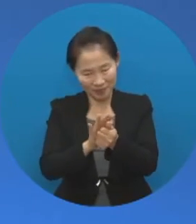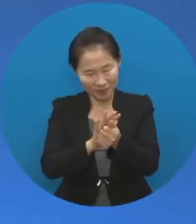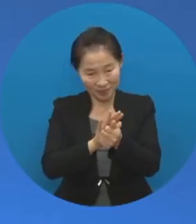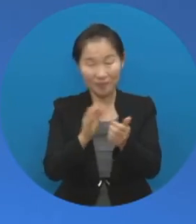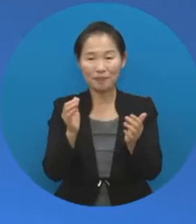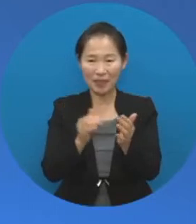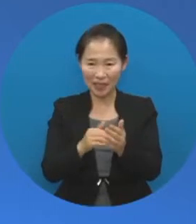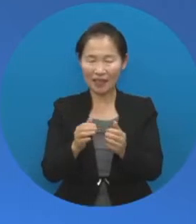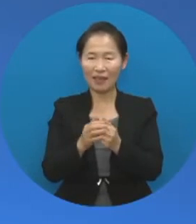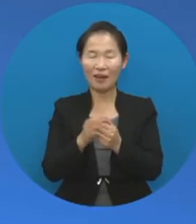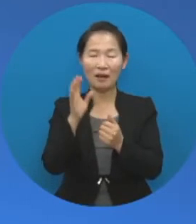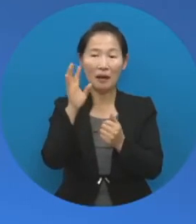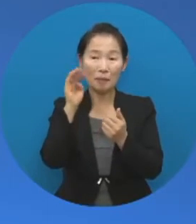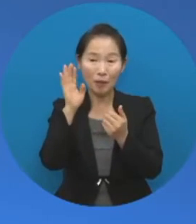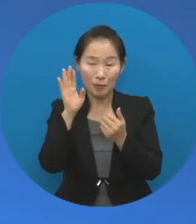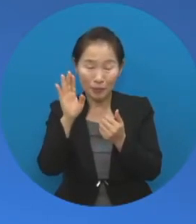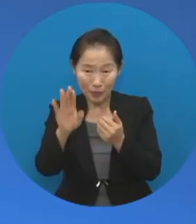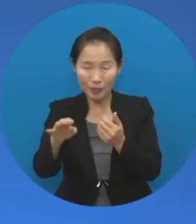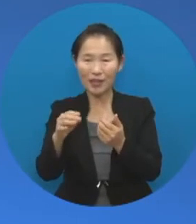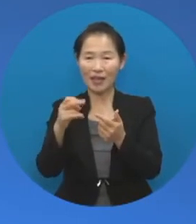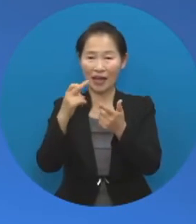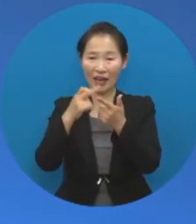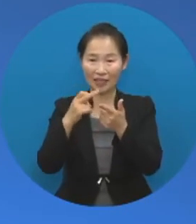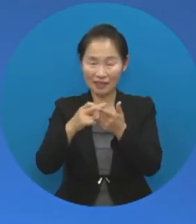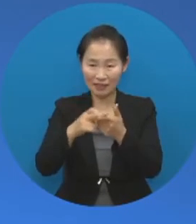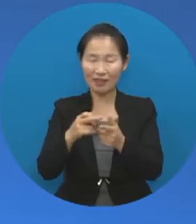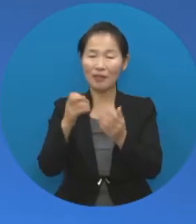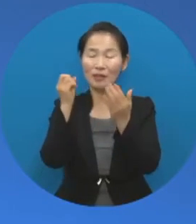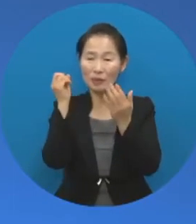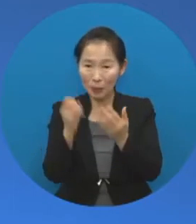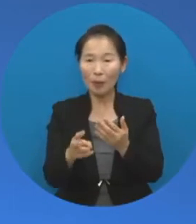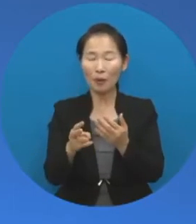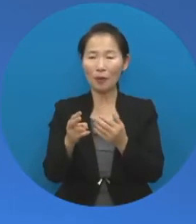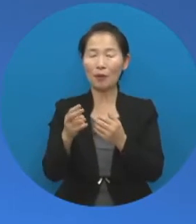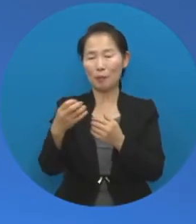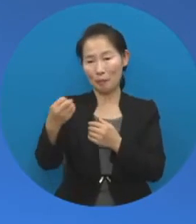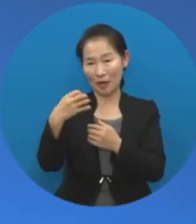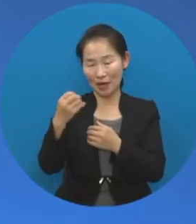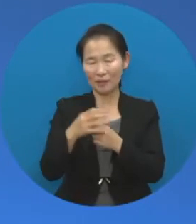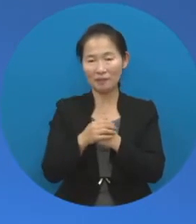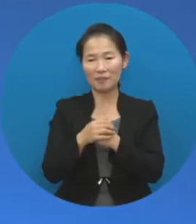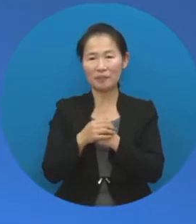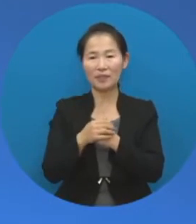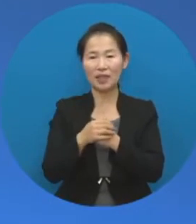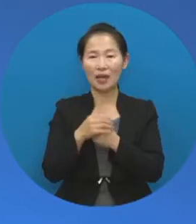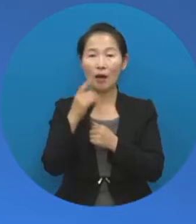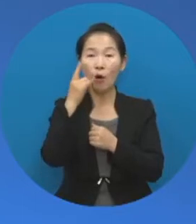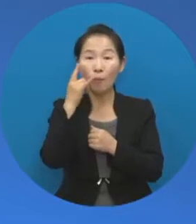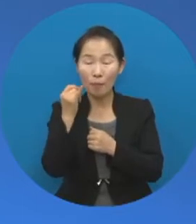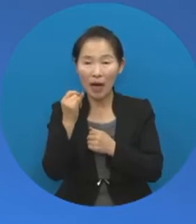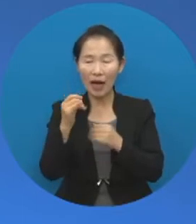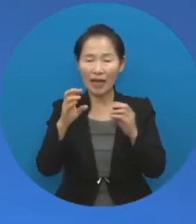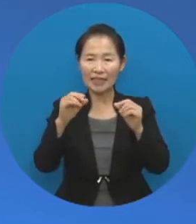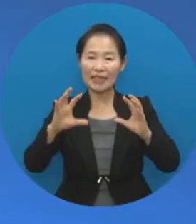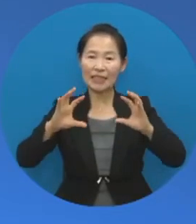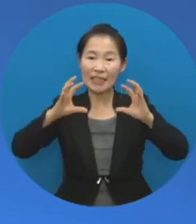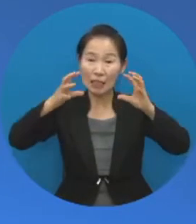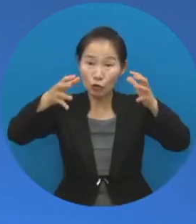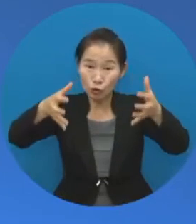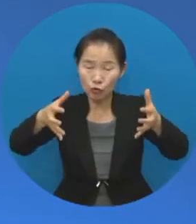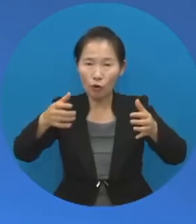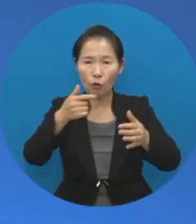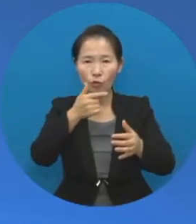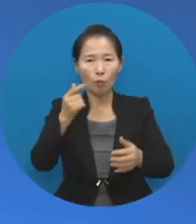아들이 또 며칠 있다가 저보고 또 그러는 거예요. 엄마 지구는 너무 아름다워 그러는